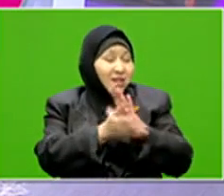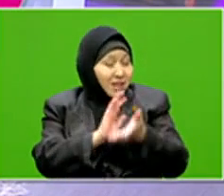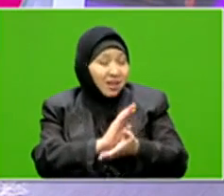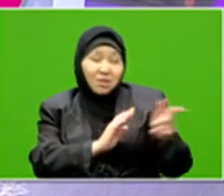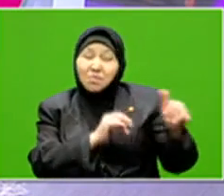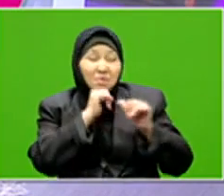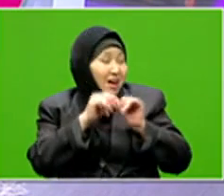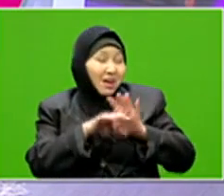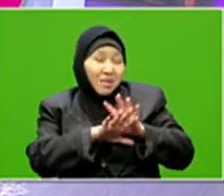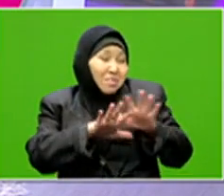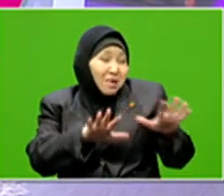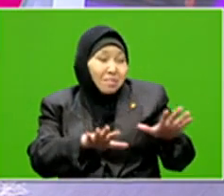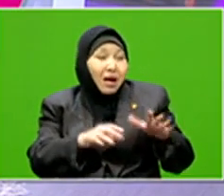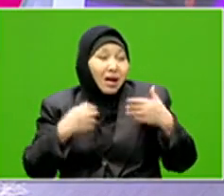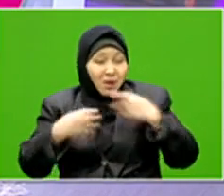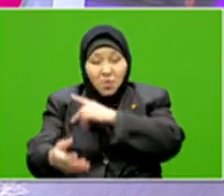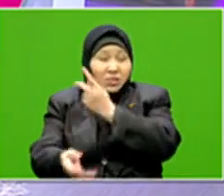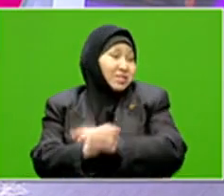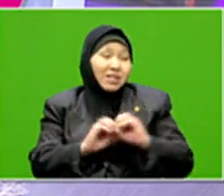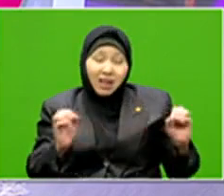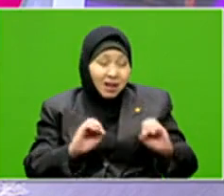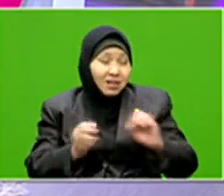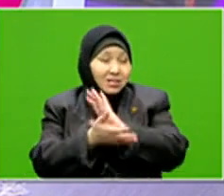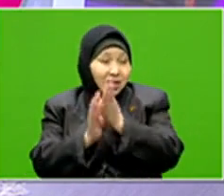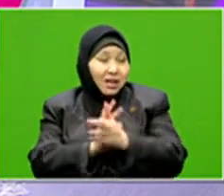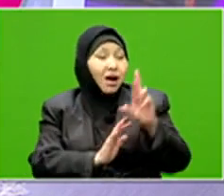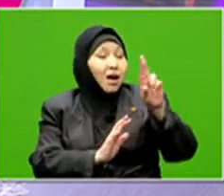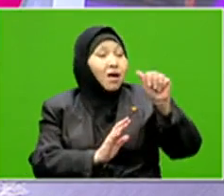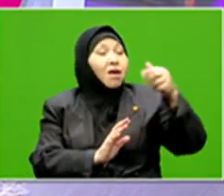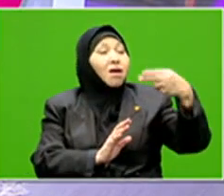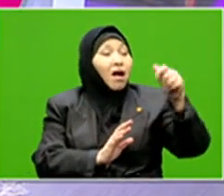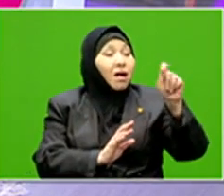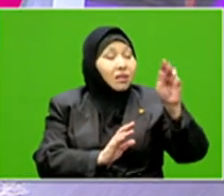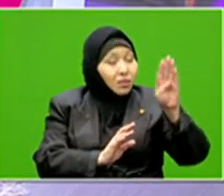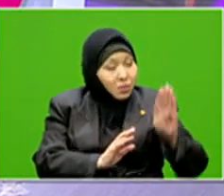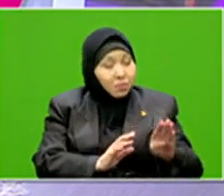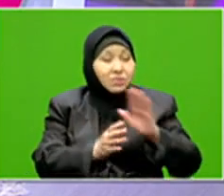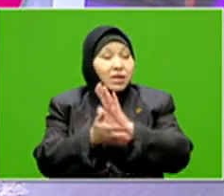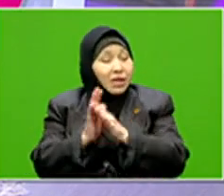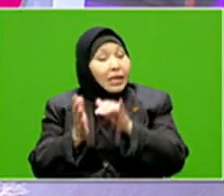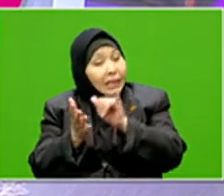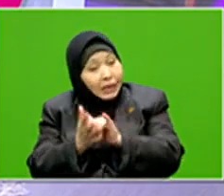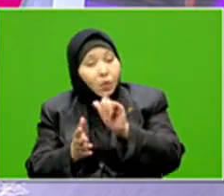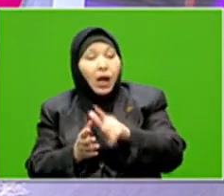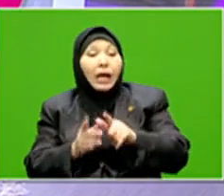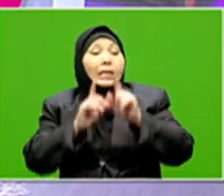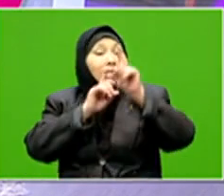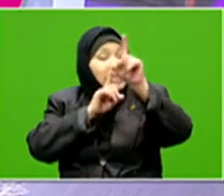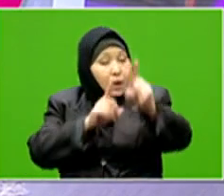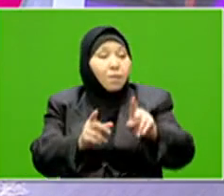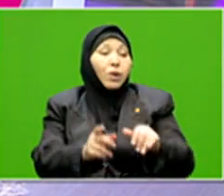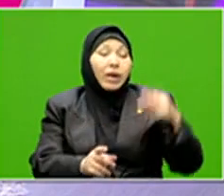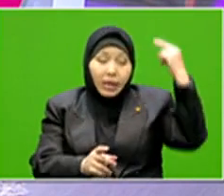di kalangan kami. Istilah yang digunakan sini Ustaznya adalah rahtuk, rahtun. Dan itu juga dibalas oleh Nabi